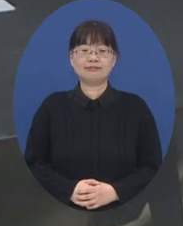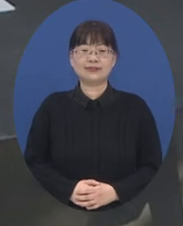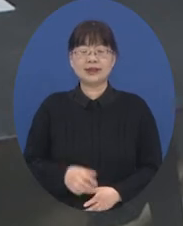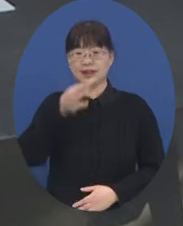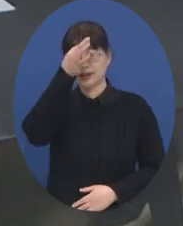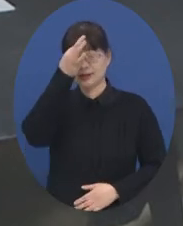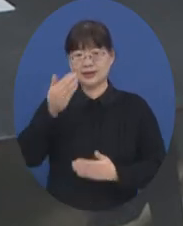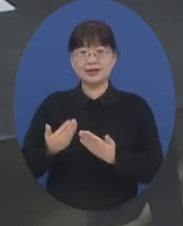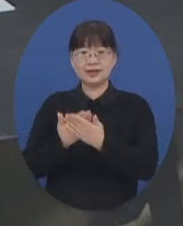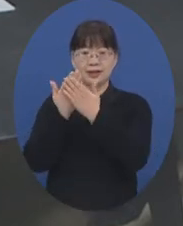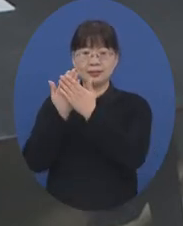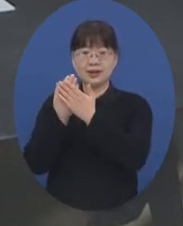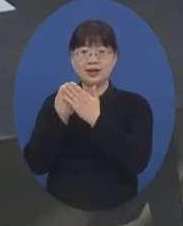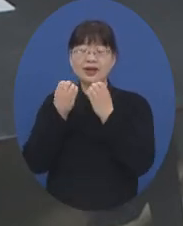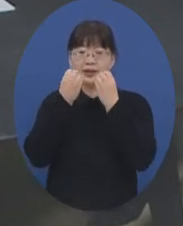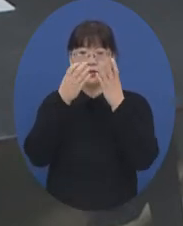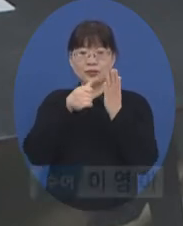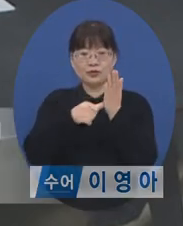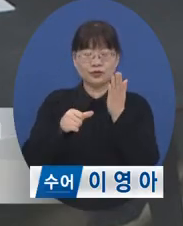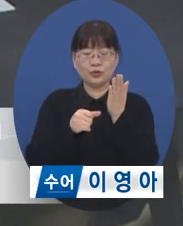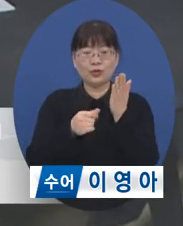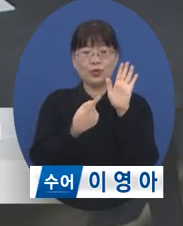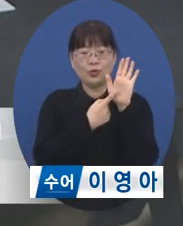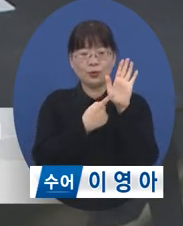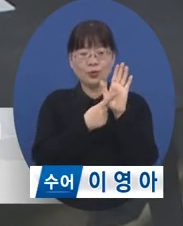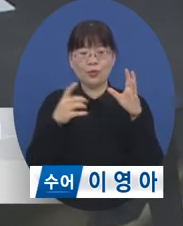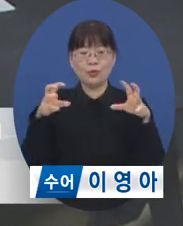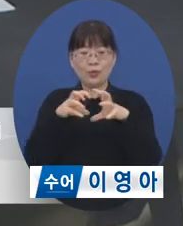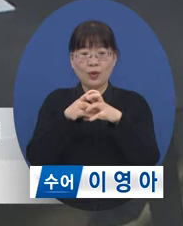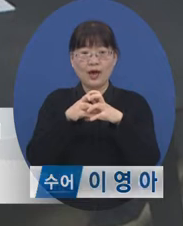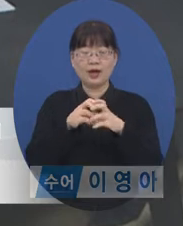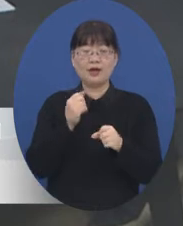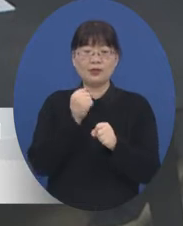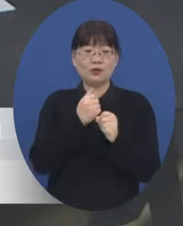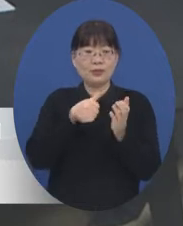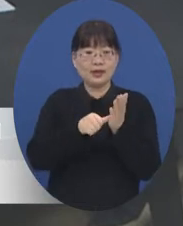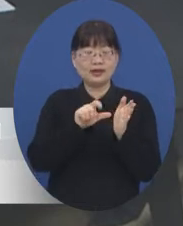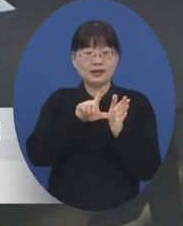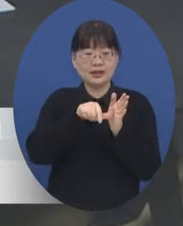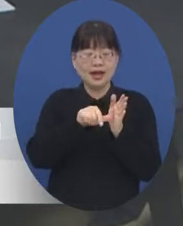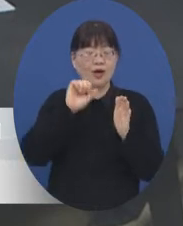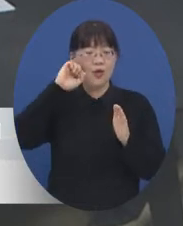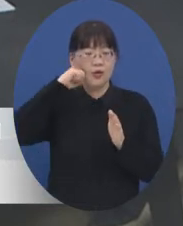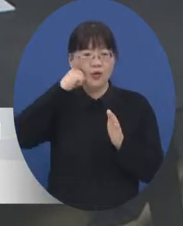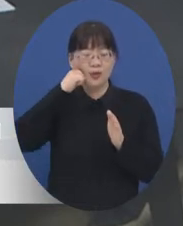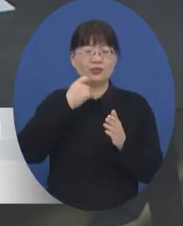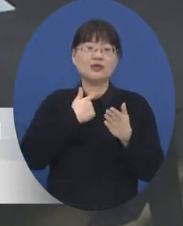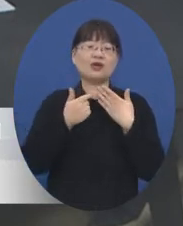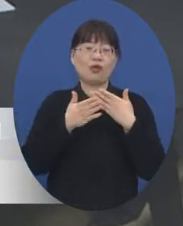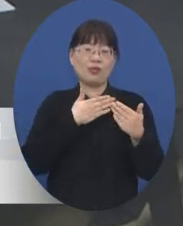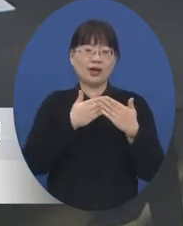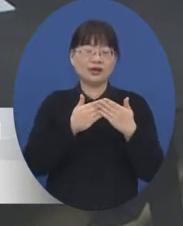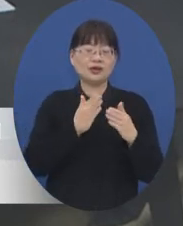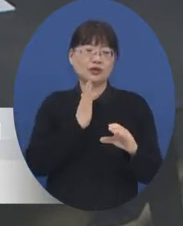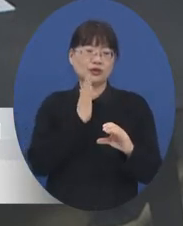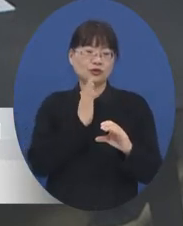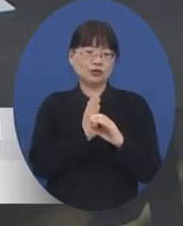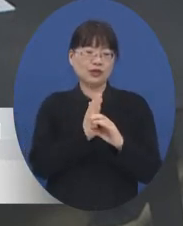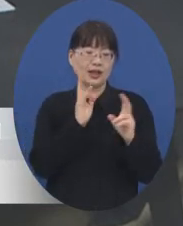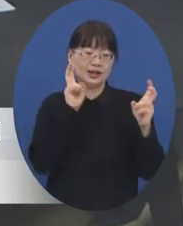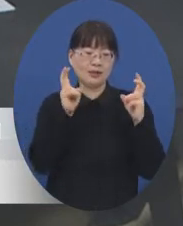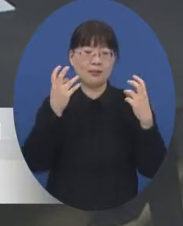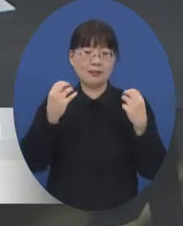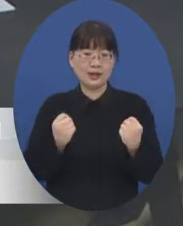기술 개발부터 시제품 제작과 홍보까지 제품 개발 과정에서 어려움을 겪는 중소 기업이 꽤 많습니다 기술